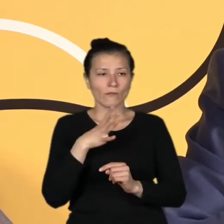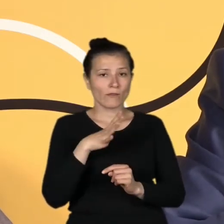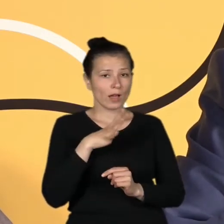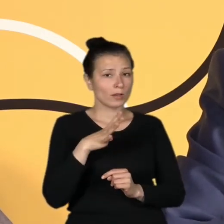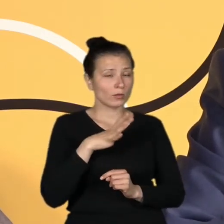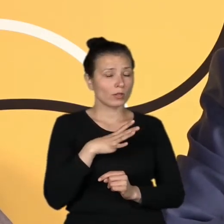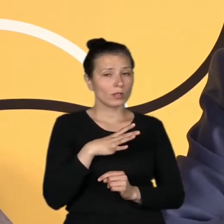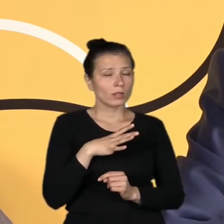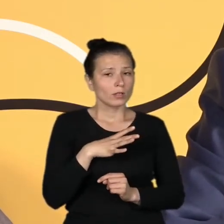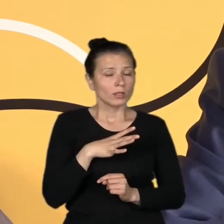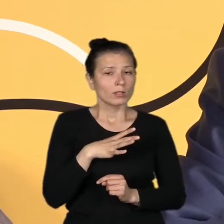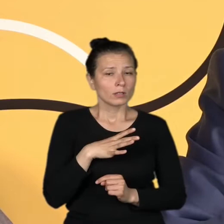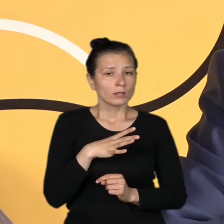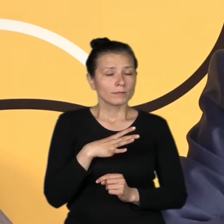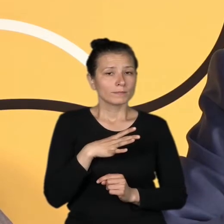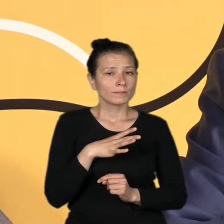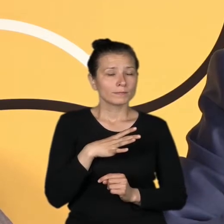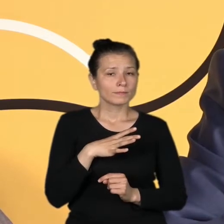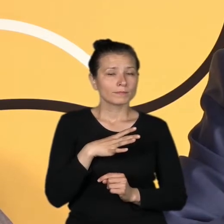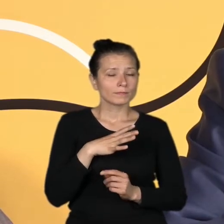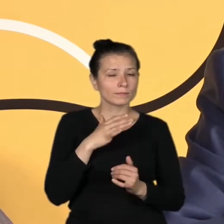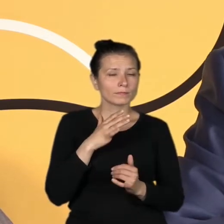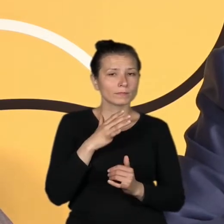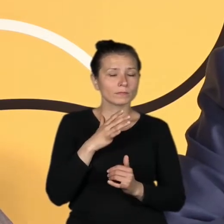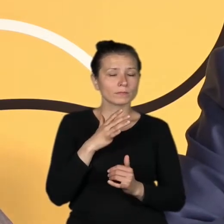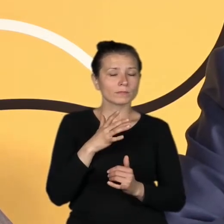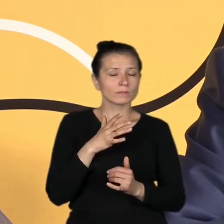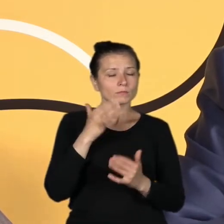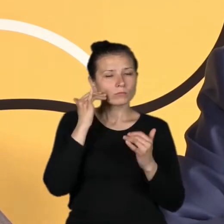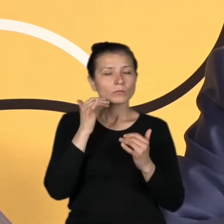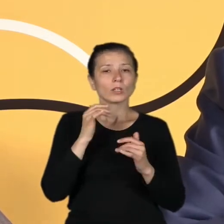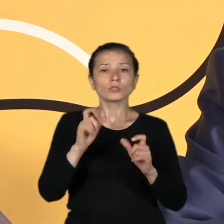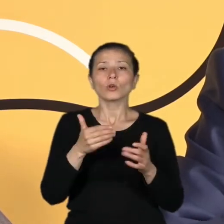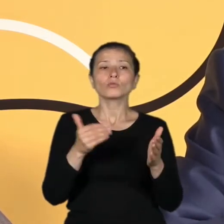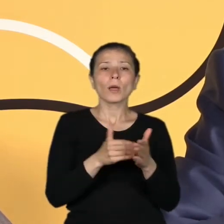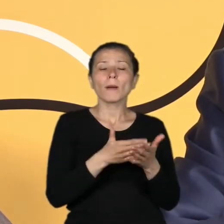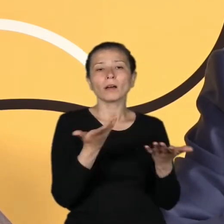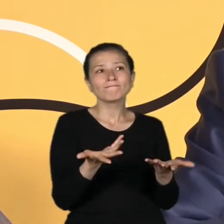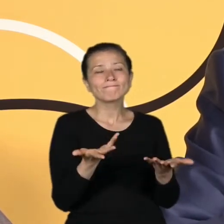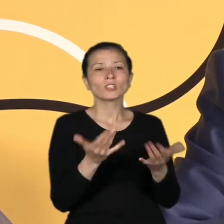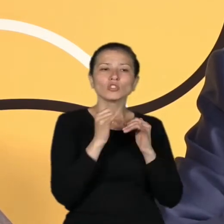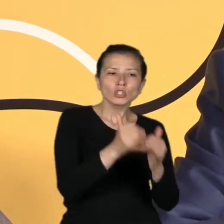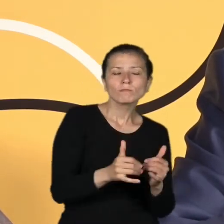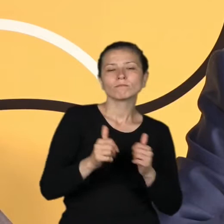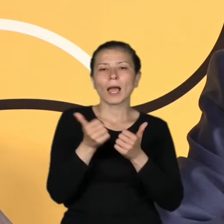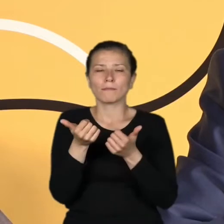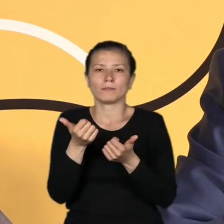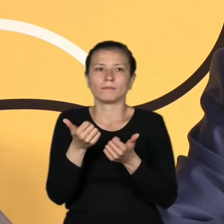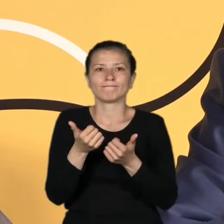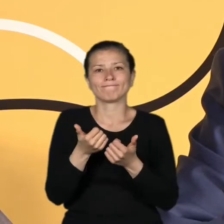tego, żeby móc się zmierzyć z przyszłością, to z pewnością